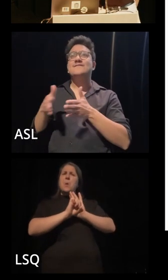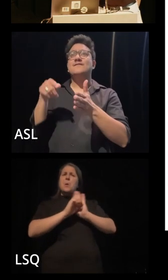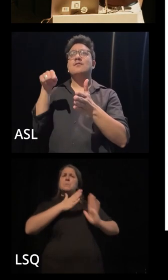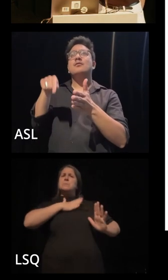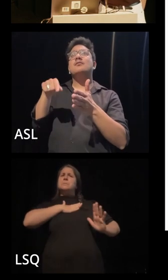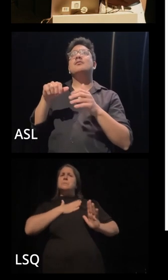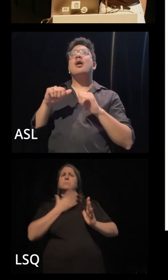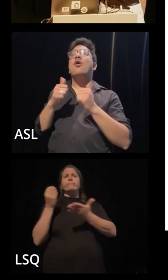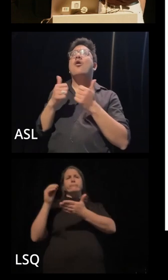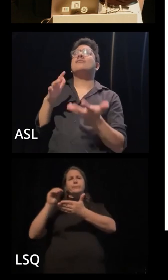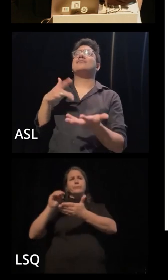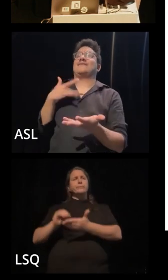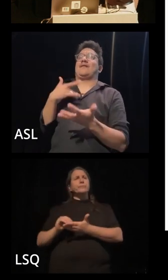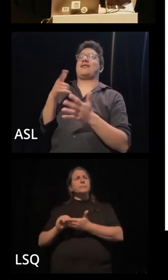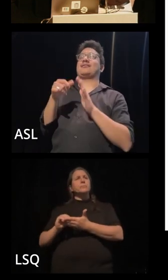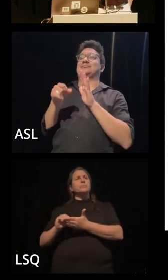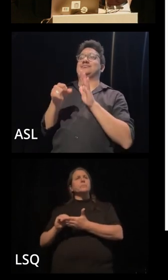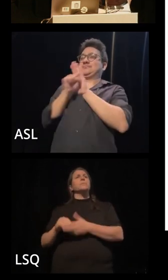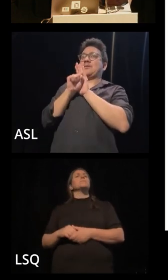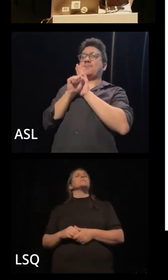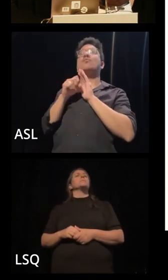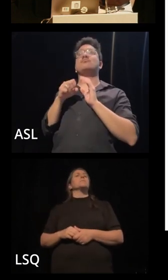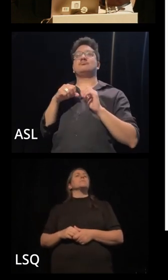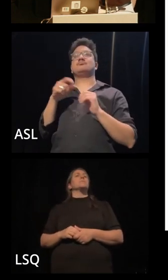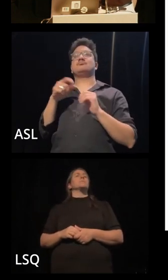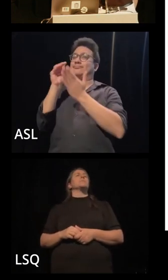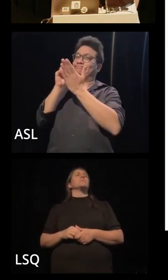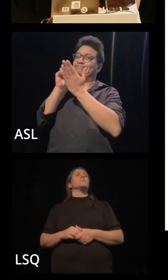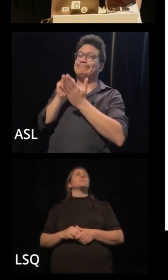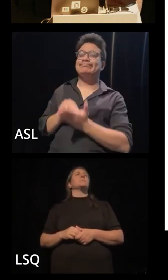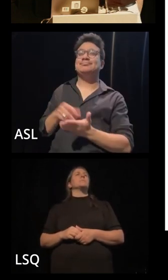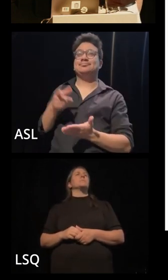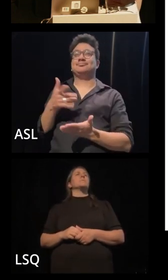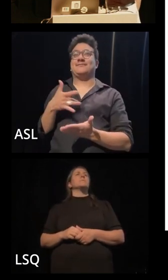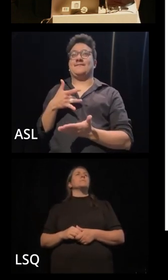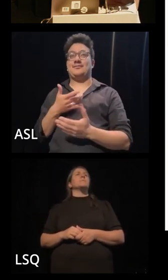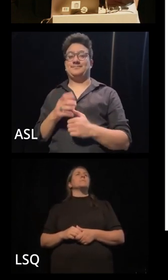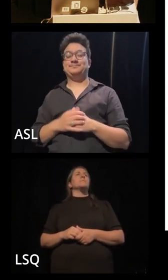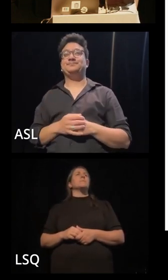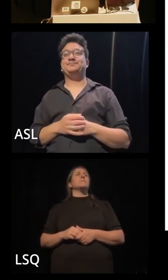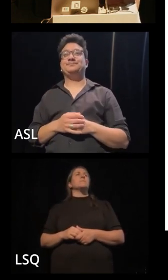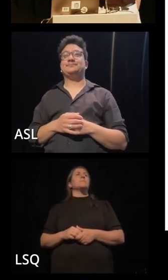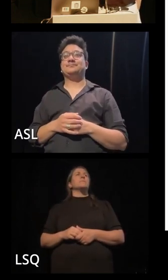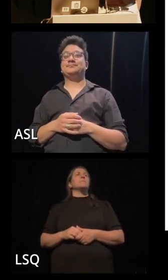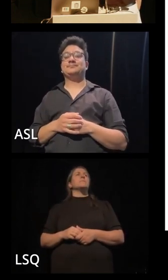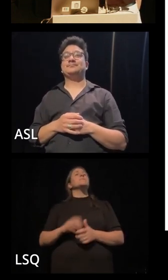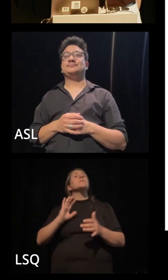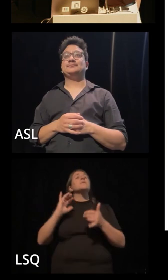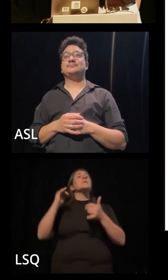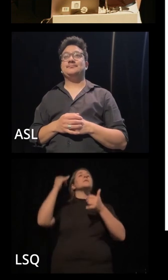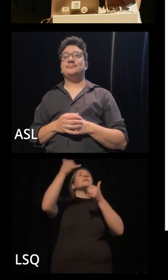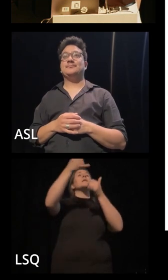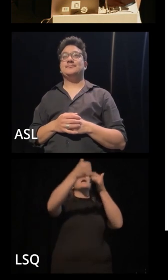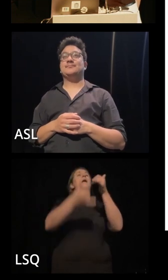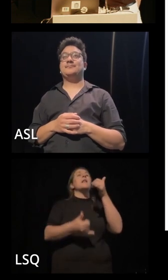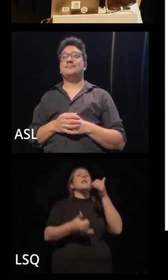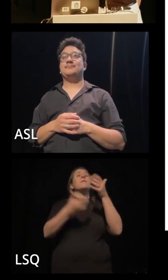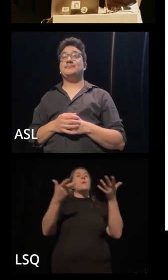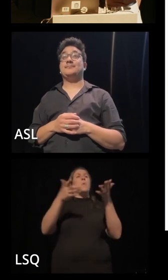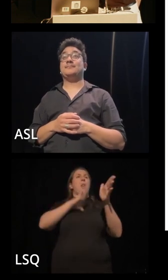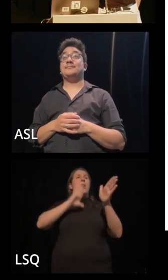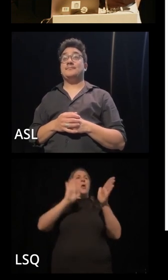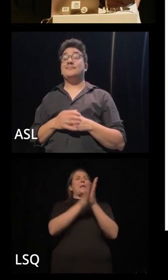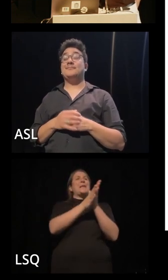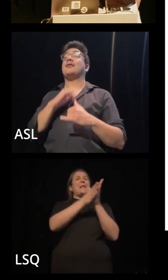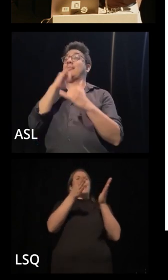Le résultat final est une histoire polyédrique intemporelle sous la forme d'une carte dépliable